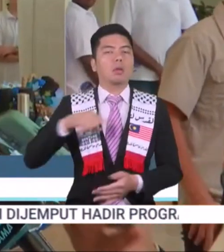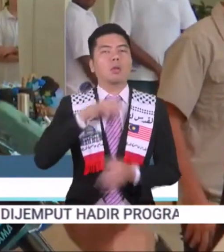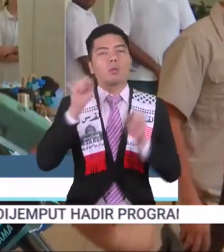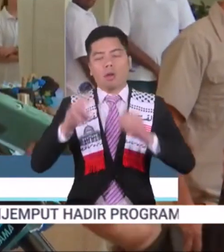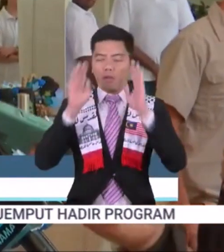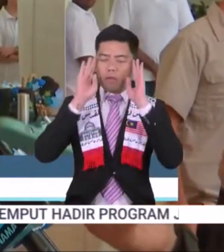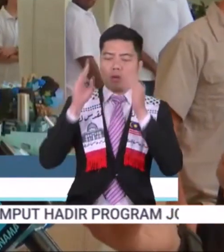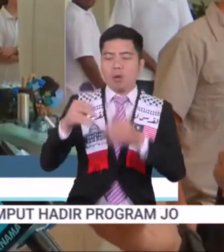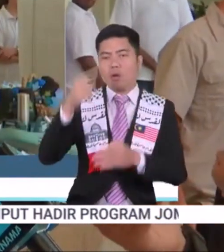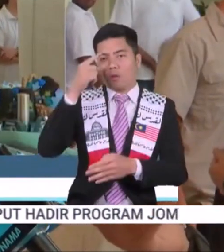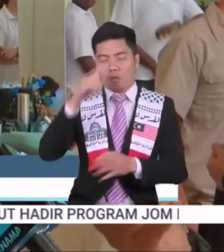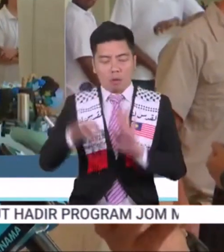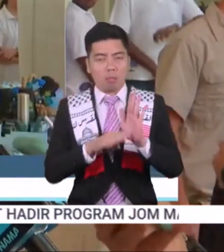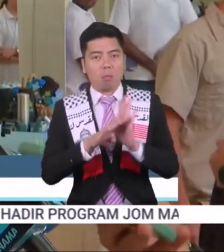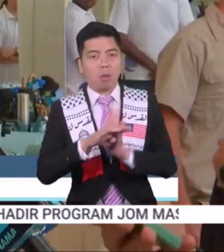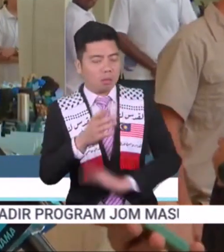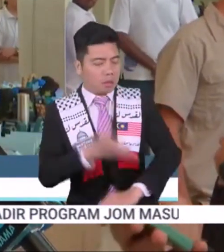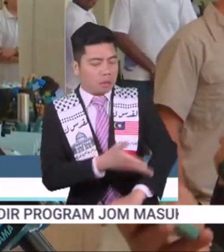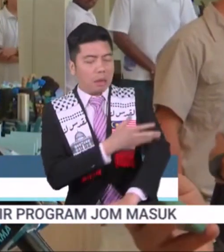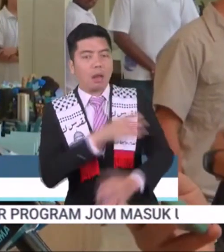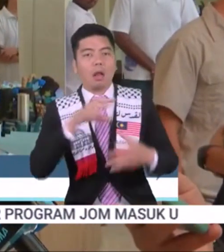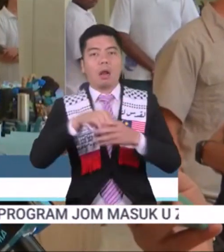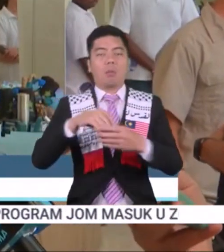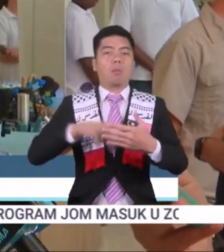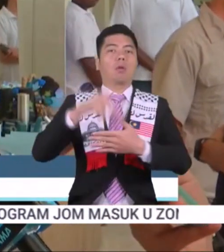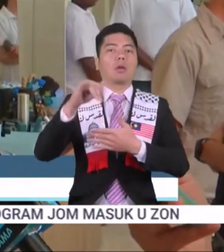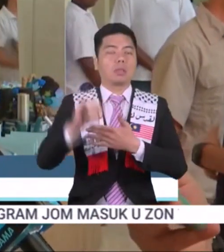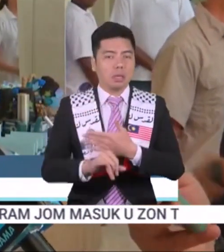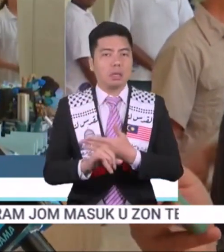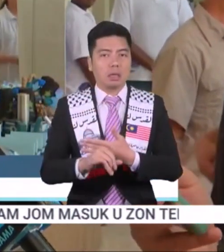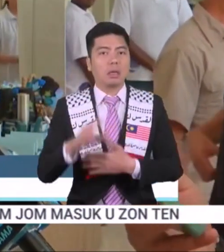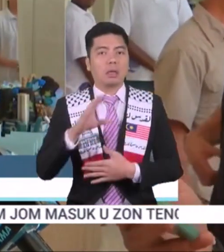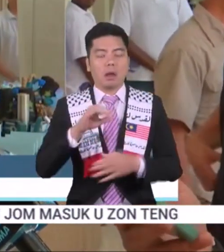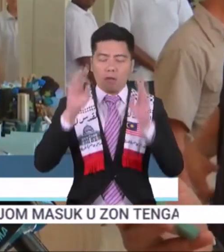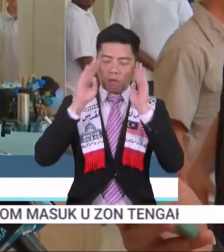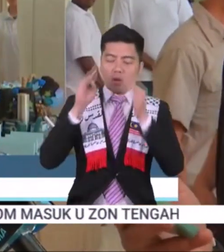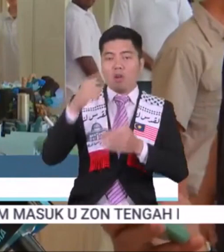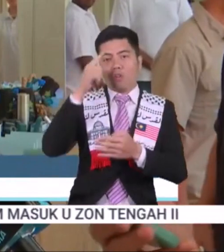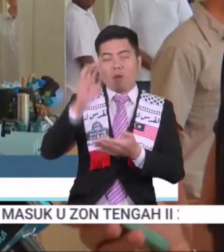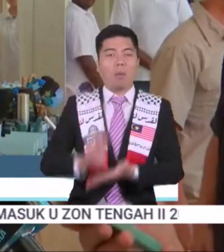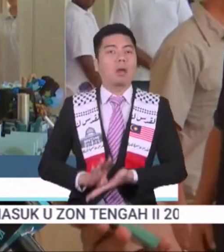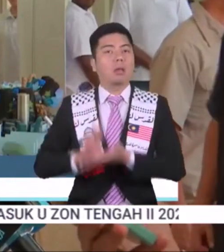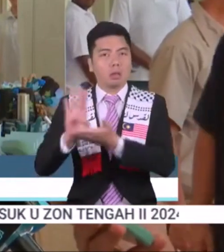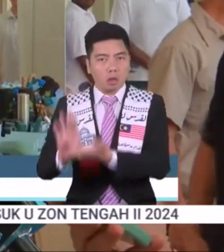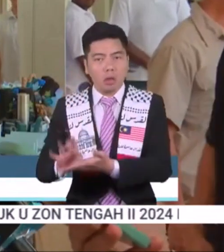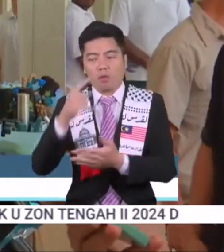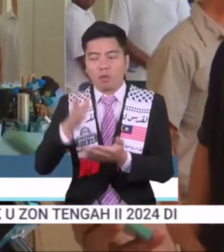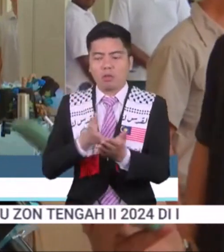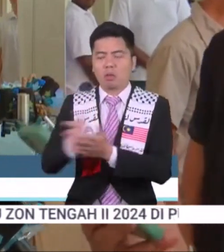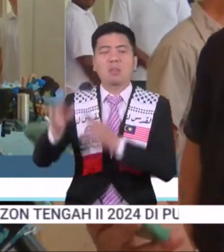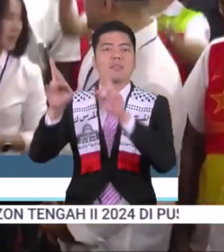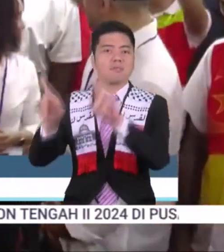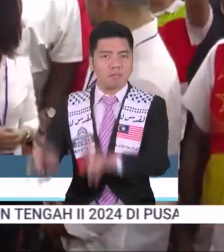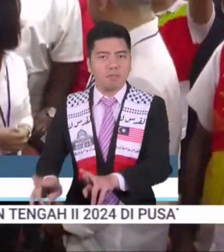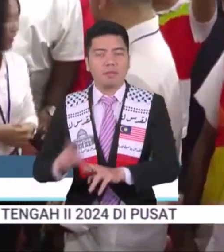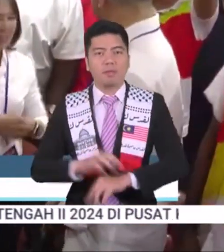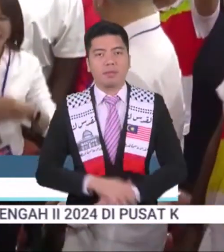fokus membangunkan negara kita dari segi projek dan juga fokus kepada bantuan terus kepada rakyat.